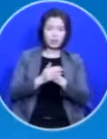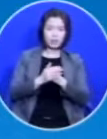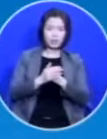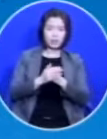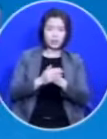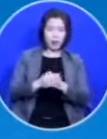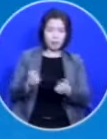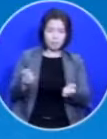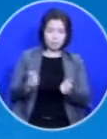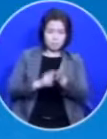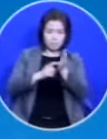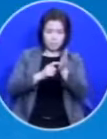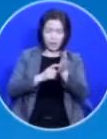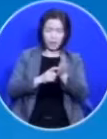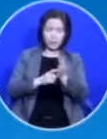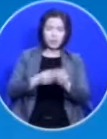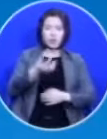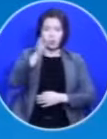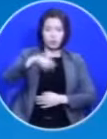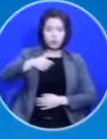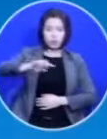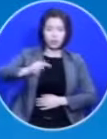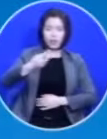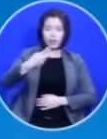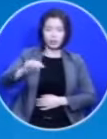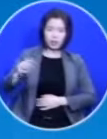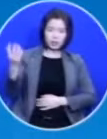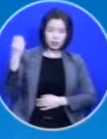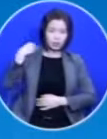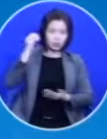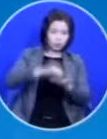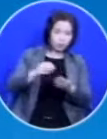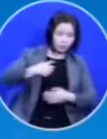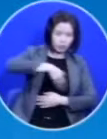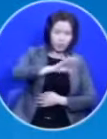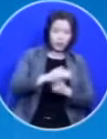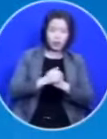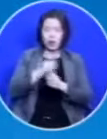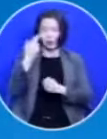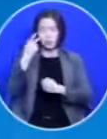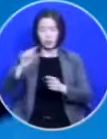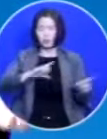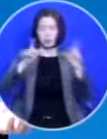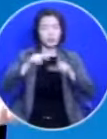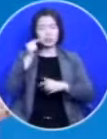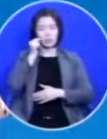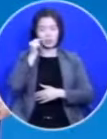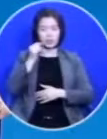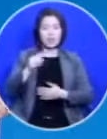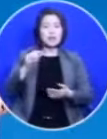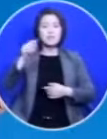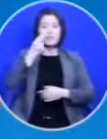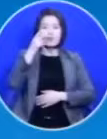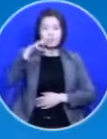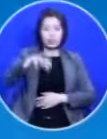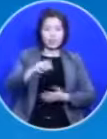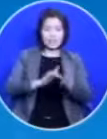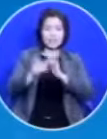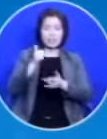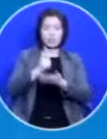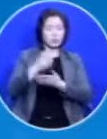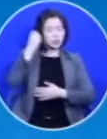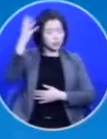속히 우간다로 다시 돌아갑니다 나 미국에서 못 살 것 같아 미국에서는 예수님 잃어버릴 것 같아 그리고